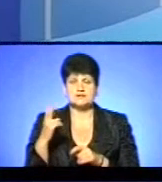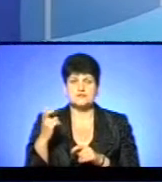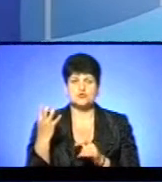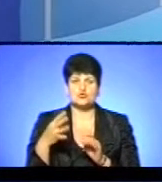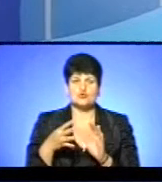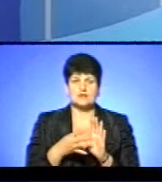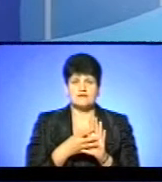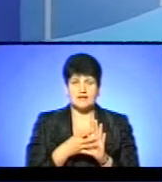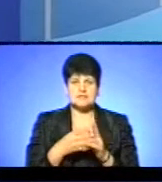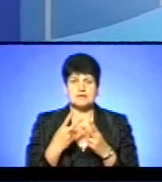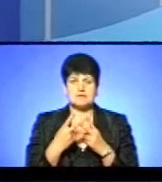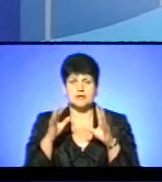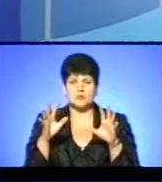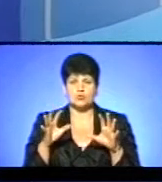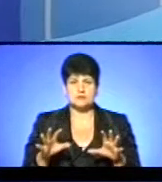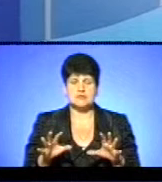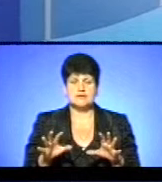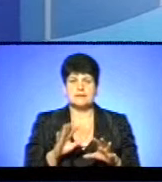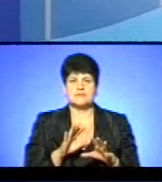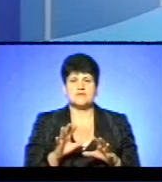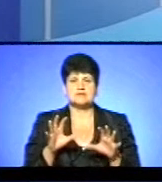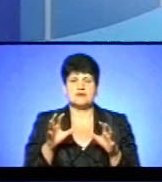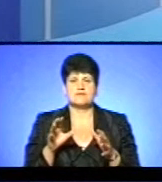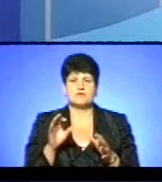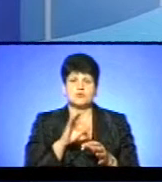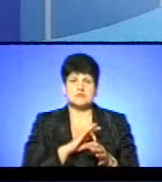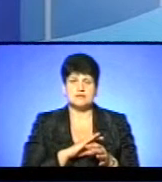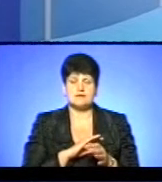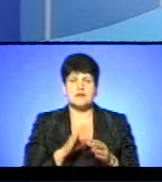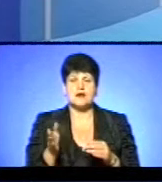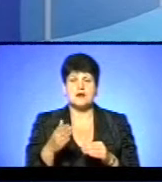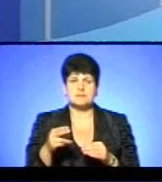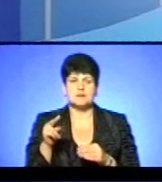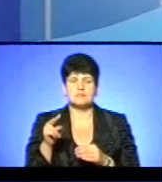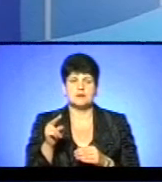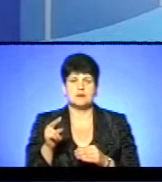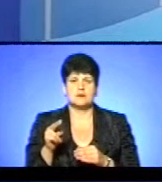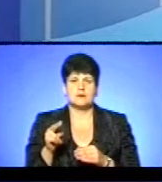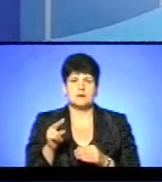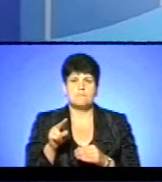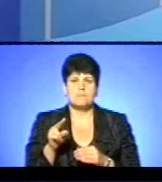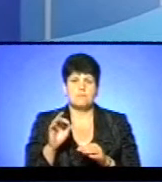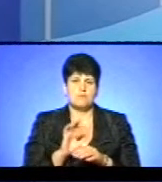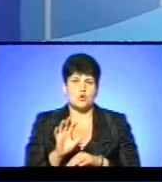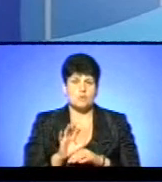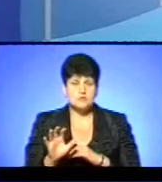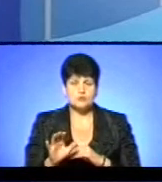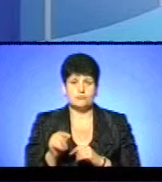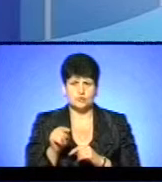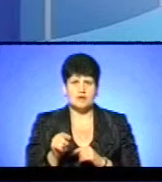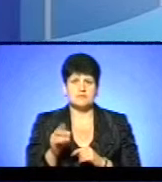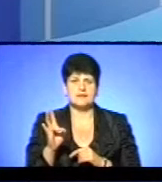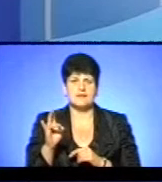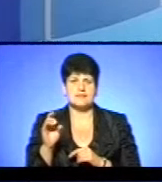це Кримінального кодексу України, незаконне взяття рибним промислом. Оскільки це був нерест, територія ПЗФ, сума збитків, тут всього вистачає,